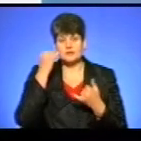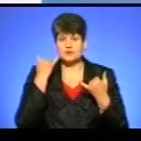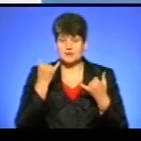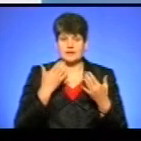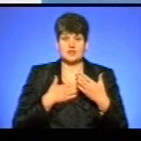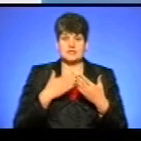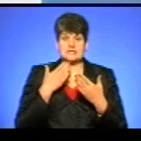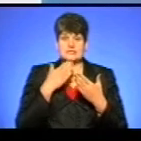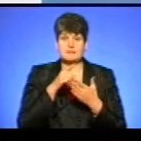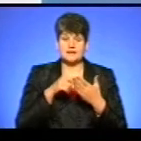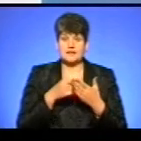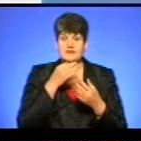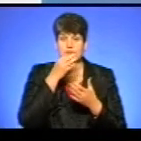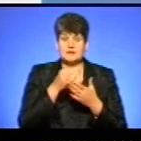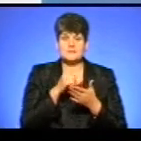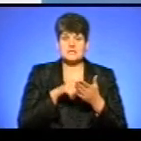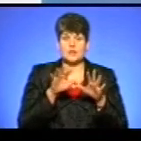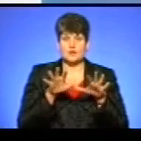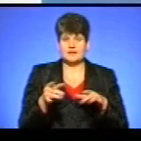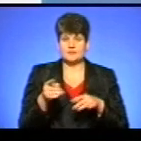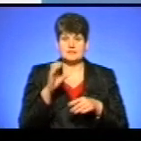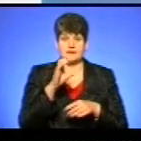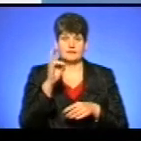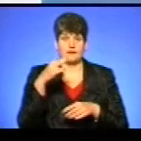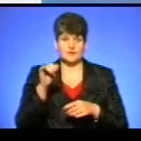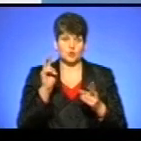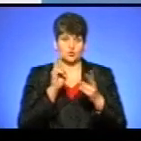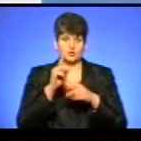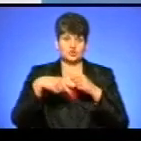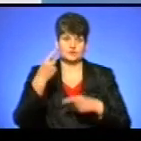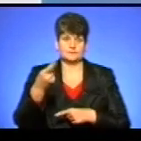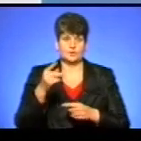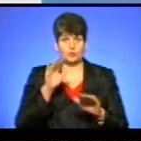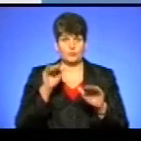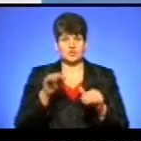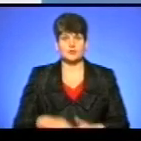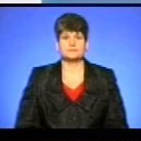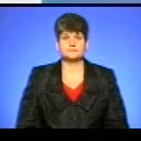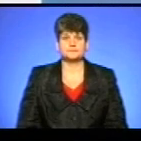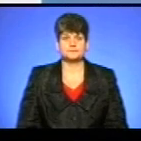запитання відповідав міський голова Тернополя Сергій Надал. До зустрічі в ефірі. До побачення.